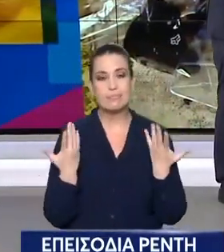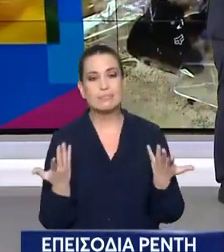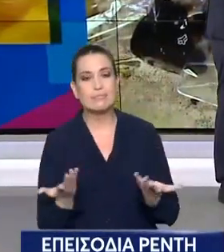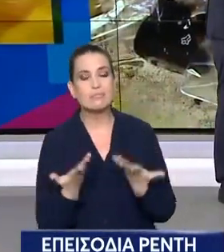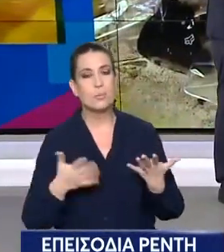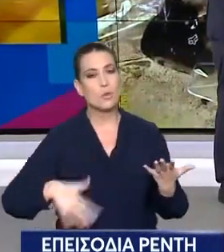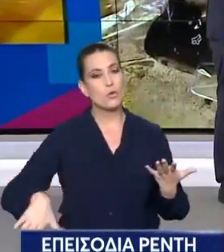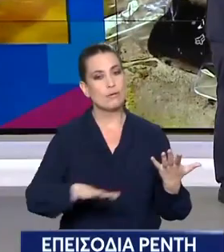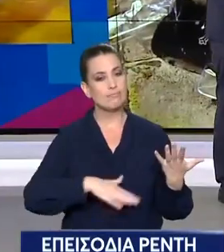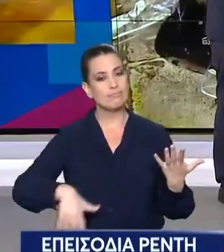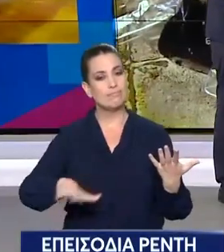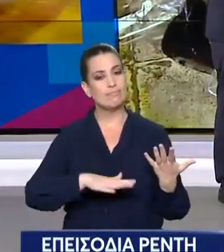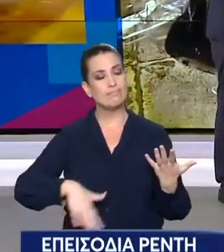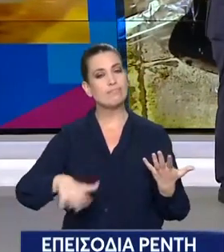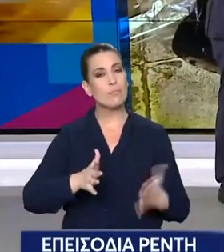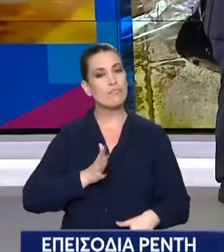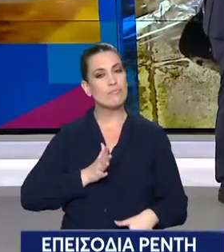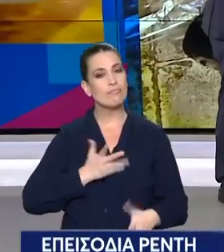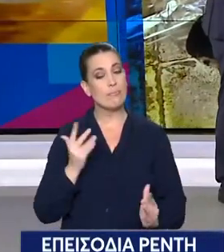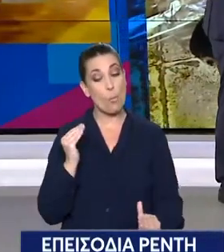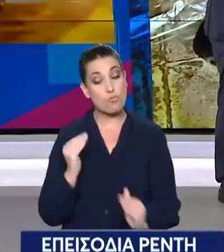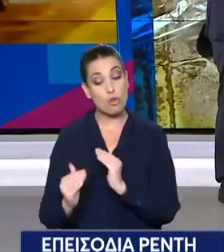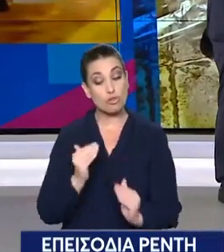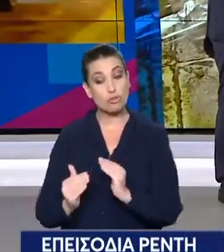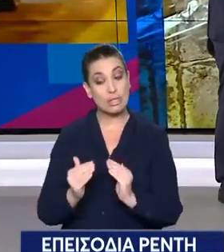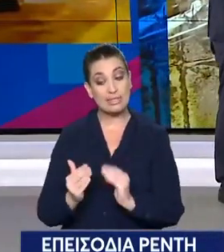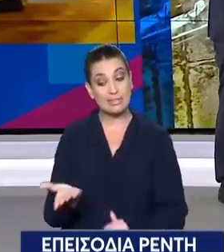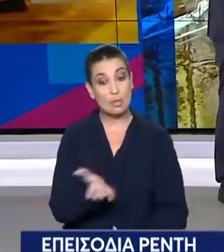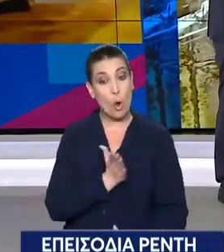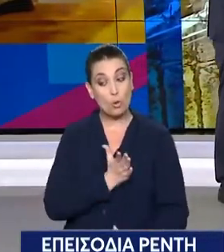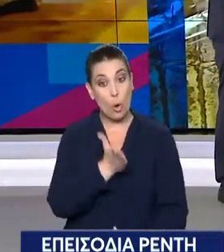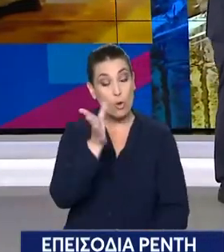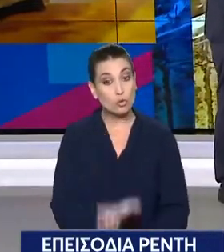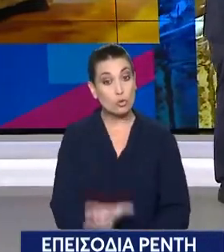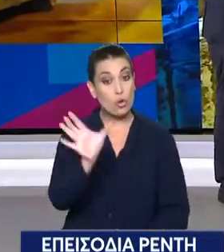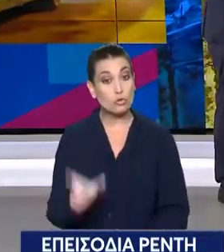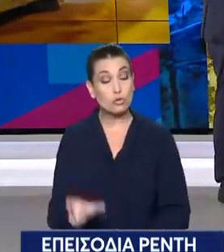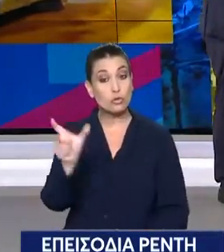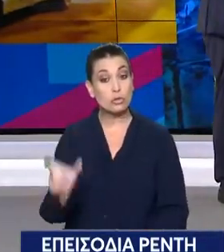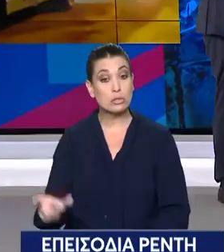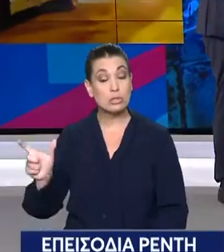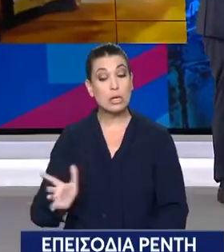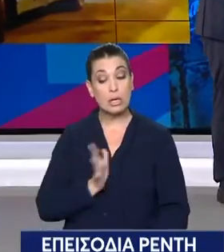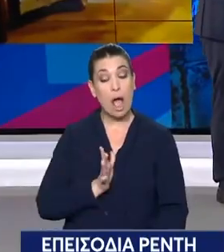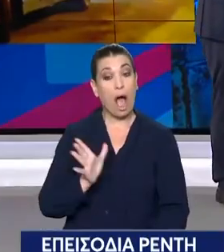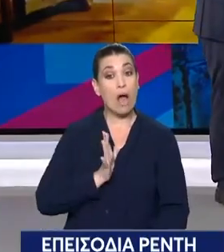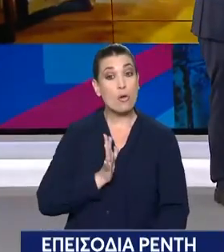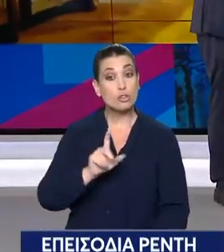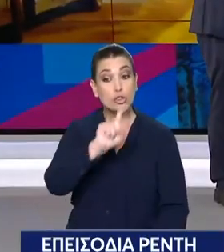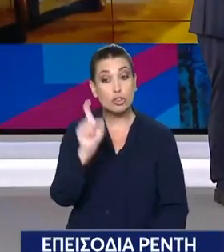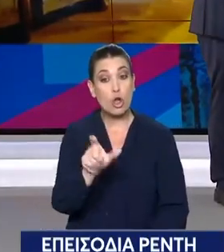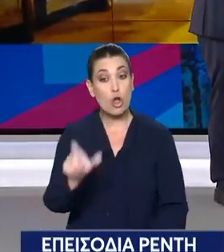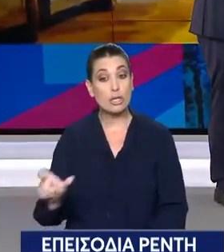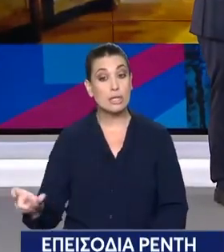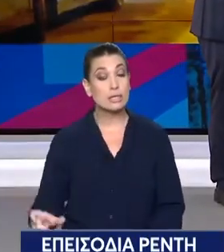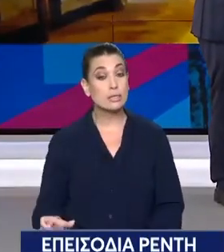κοινωνία που θα πρέπει και σε μια πολιτεία που πρέπει να προστατεύσει τον πολίτη, θα πρέπει να προστατεύσει τους ανθρώπους. Αυτά που θα συμμεριζόμαστε όλοι. Να επικεντρώσουμε καταρχήν